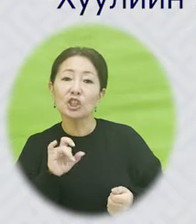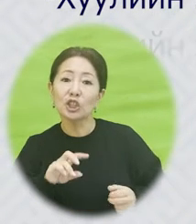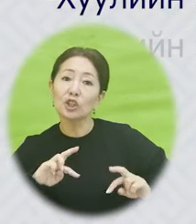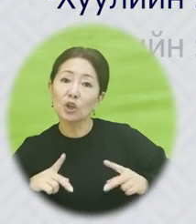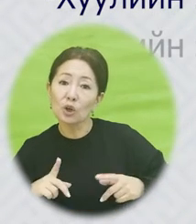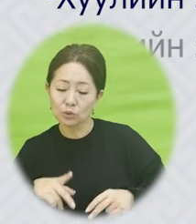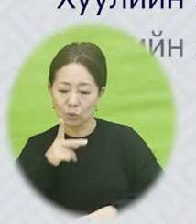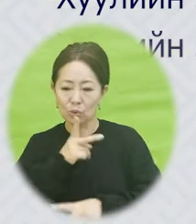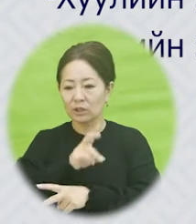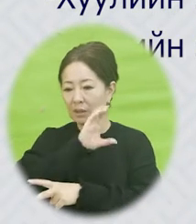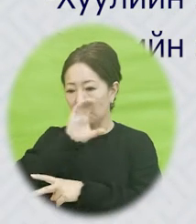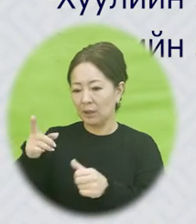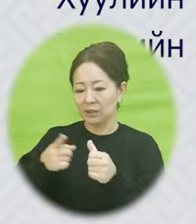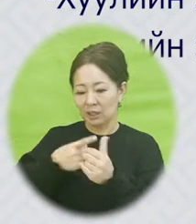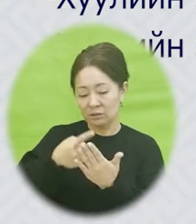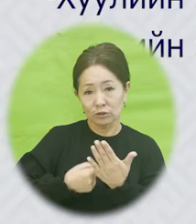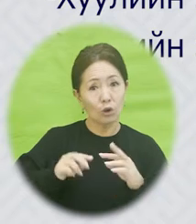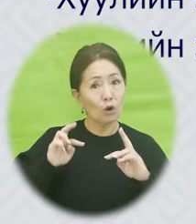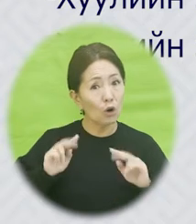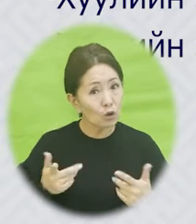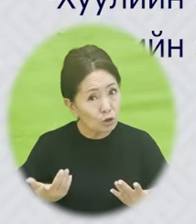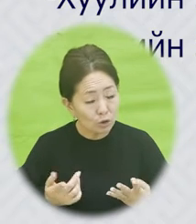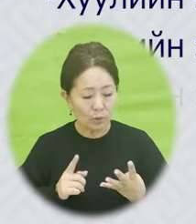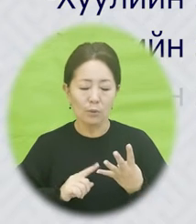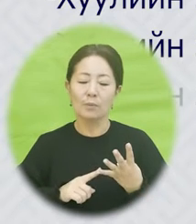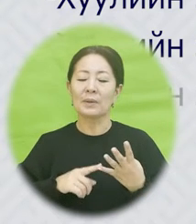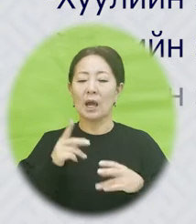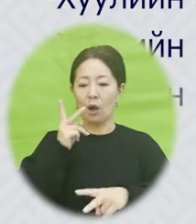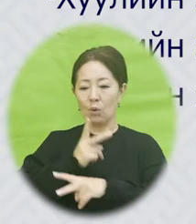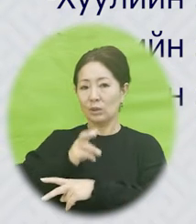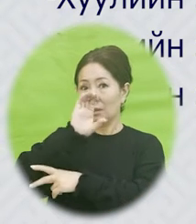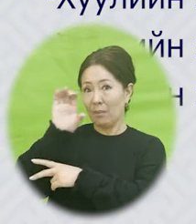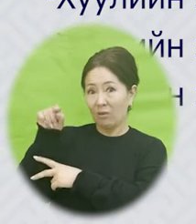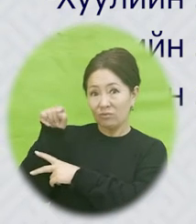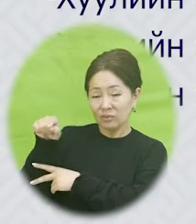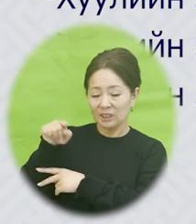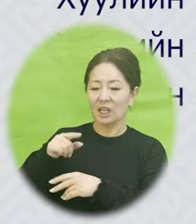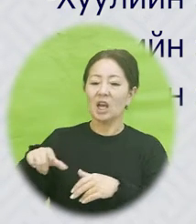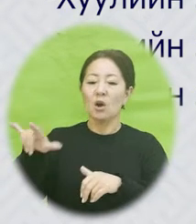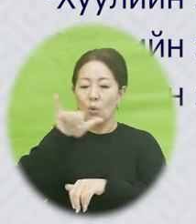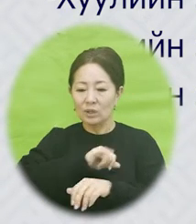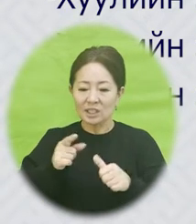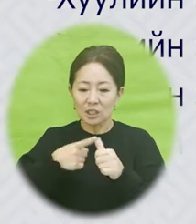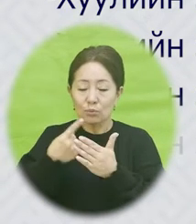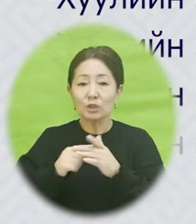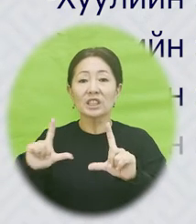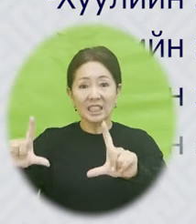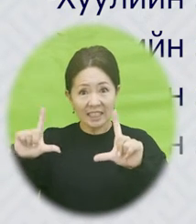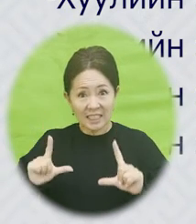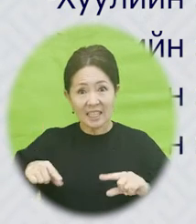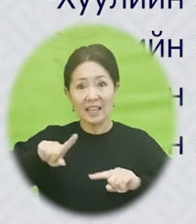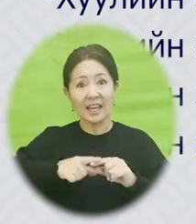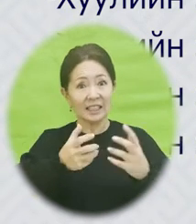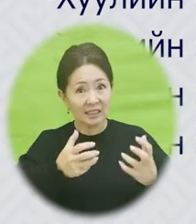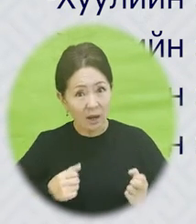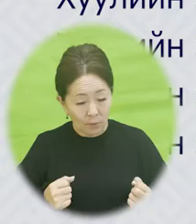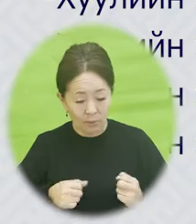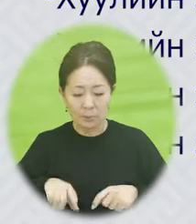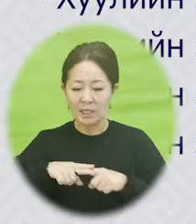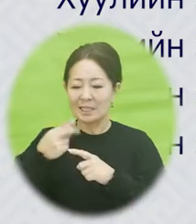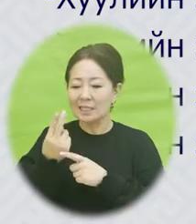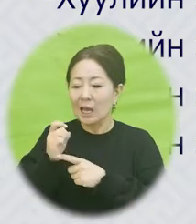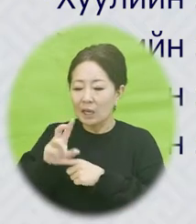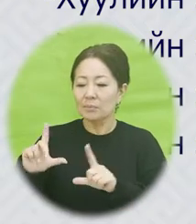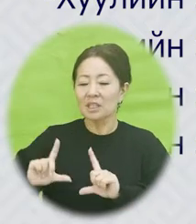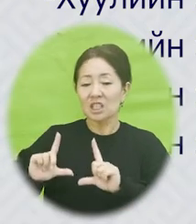өөрчлөх, хуулийн этгээдийн оноос нь нэр өөрчлөх, түүнчлэн хуулийн этгээдийн Улсын бүртгэлийн гэрчилгээ дахин олгох, хуулийн этгээдийн Улсын бүртгэлийн